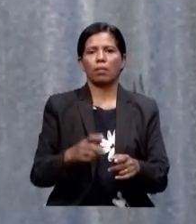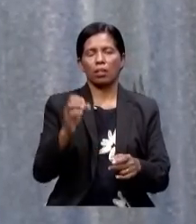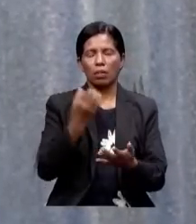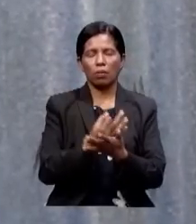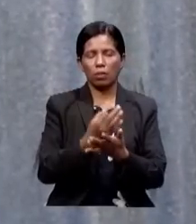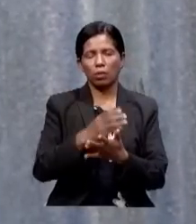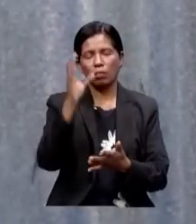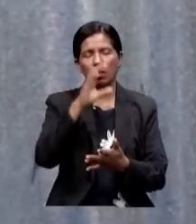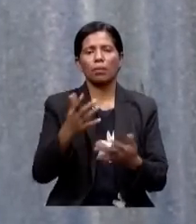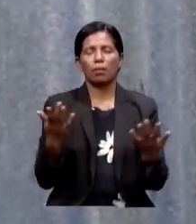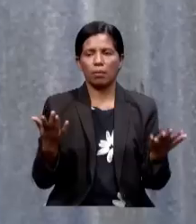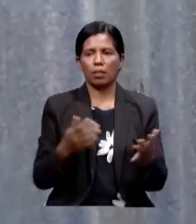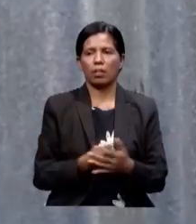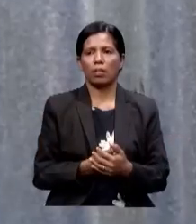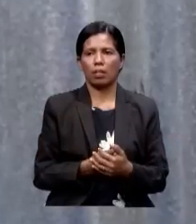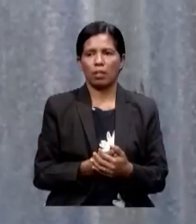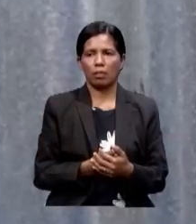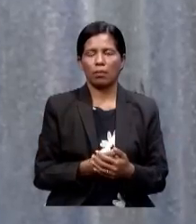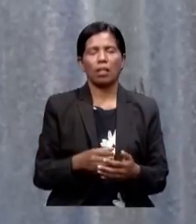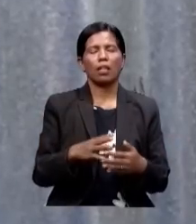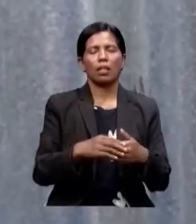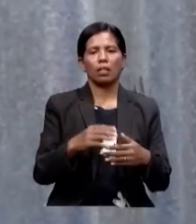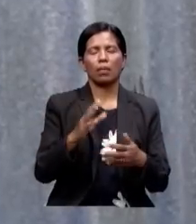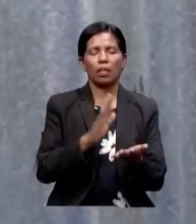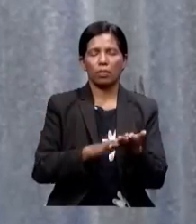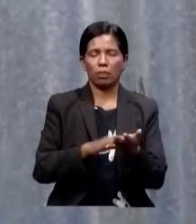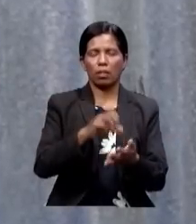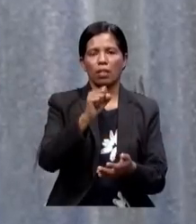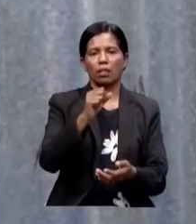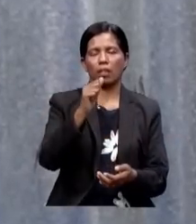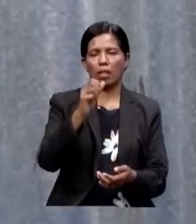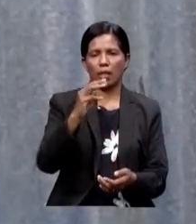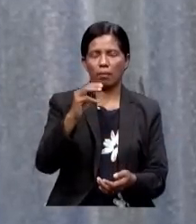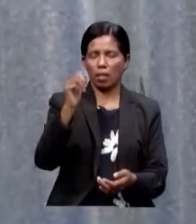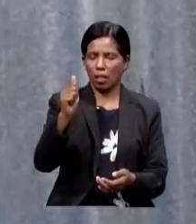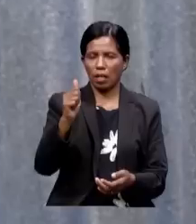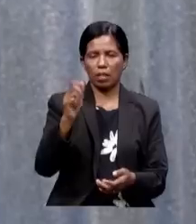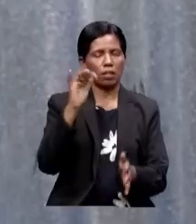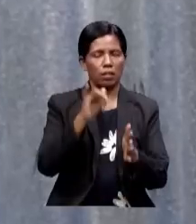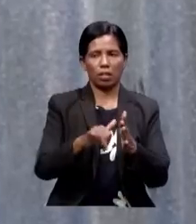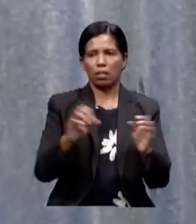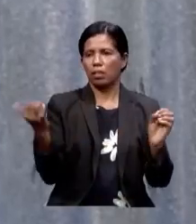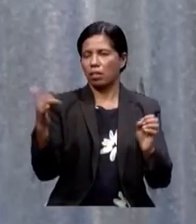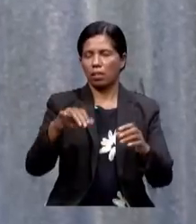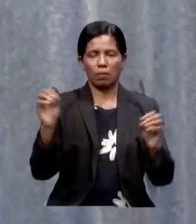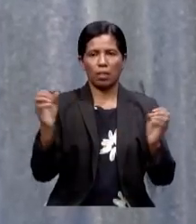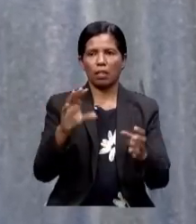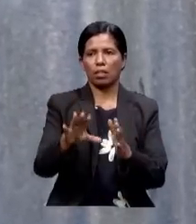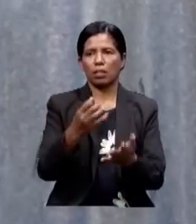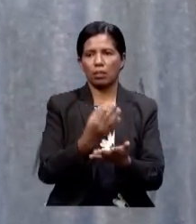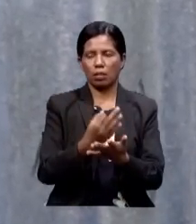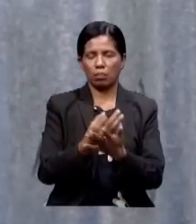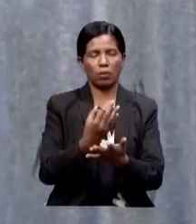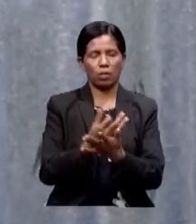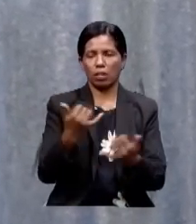beli, kita ni. Pala makanya na bahasa mahelona la batanona tambah saya sirakan la simu buat ide ne